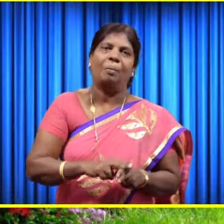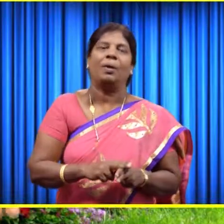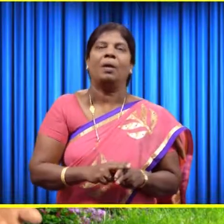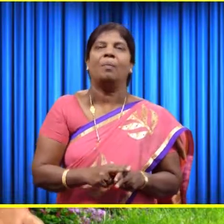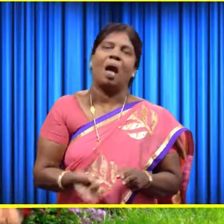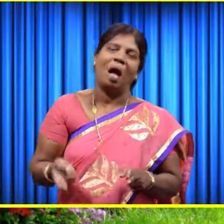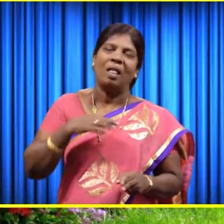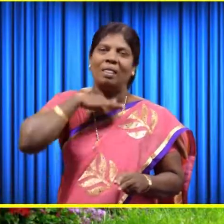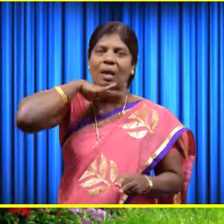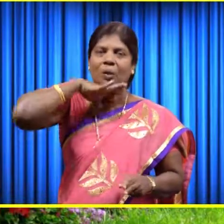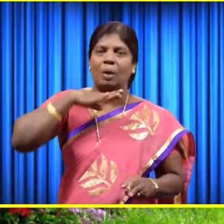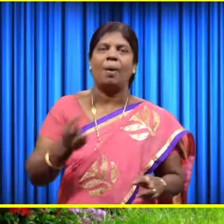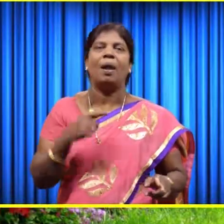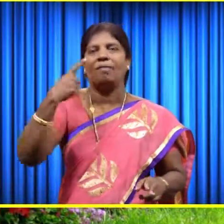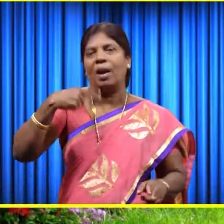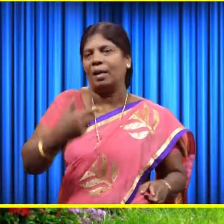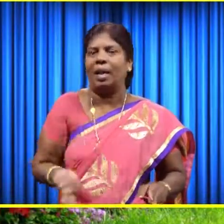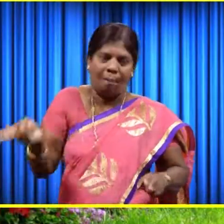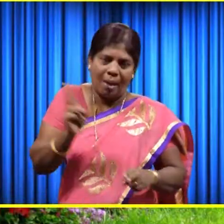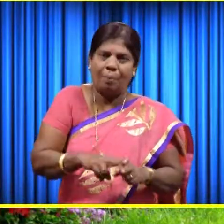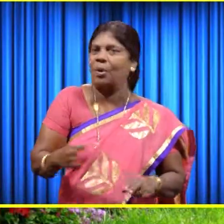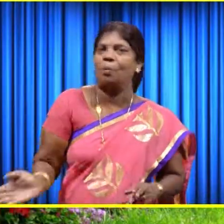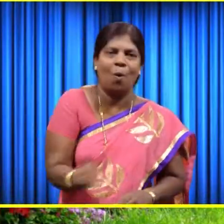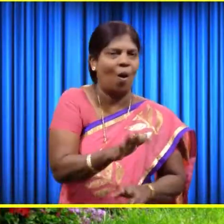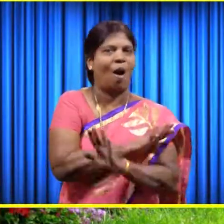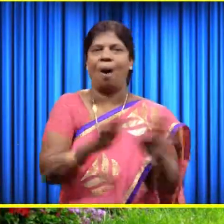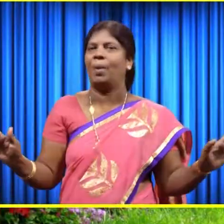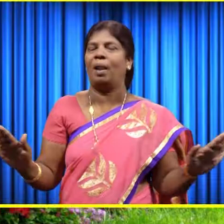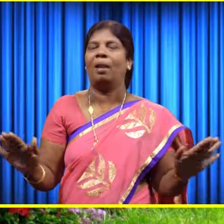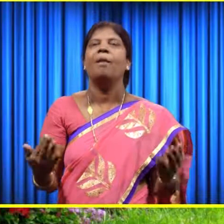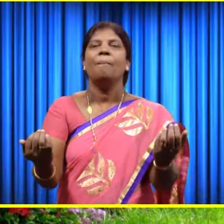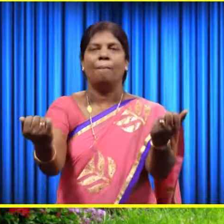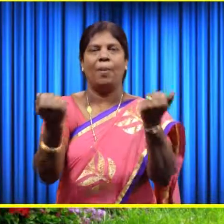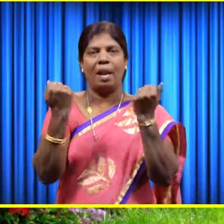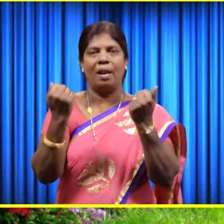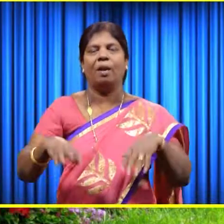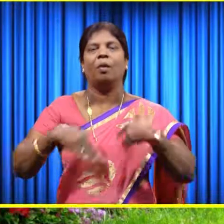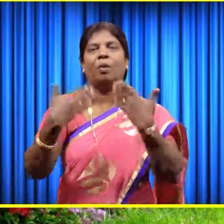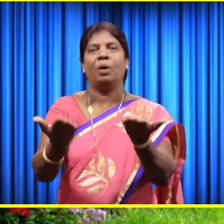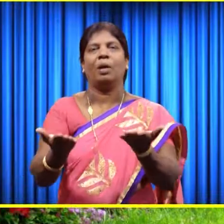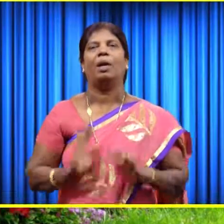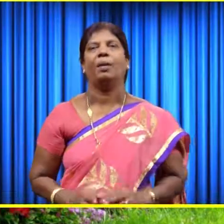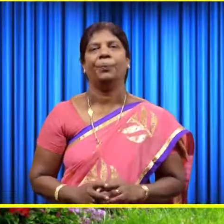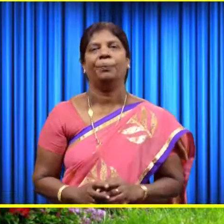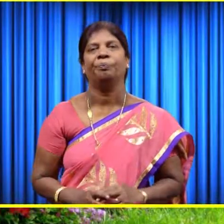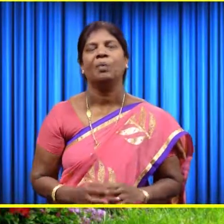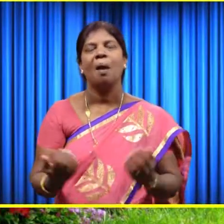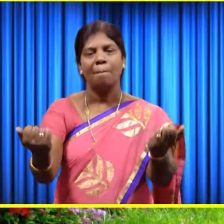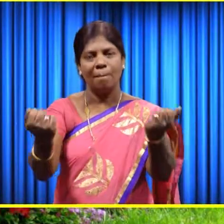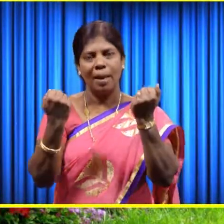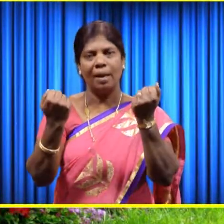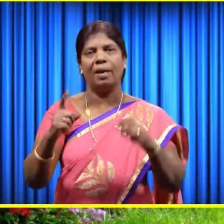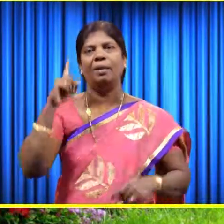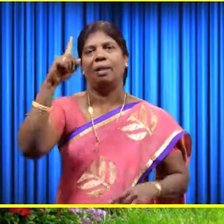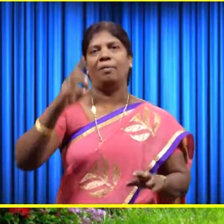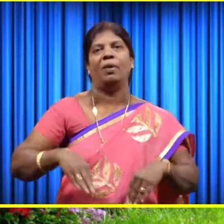அந்த அசுத்தங்களில் விழாமல் இருப்பதற்கு வேண்டிய வலிமையை அவர் உங்களுக்கு தருகிறார், பலனை